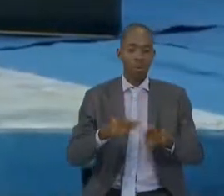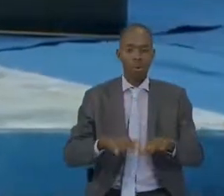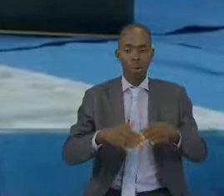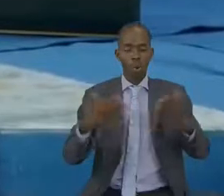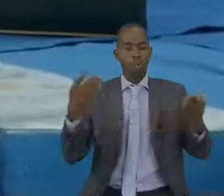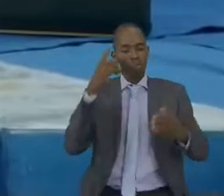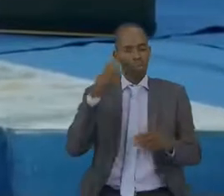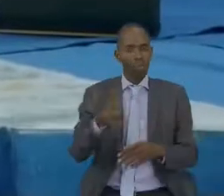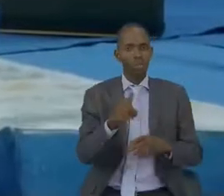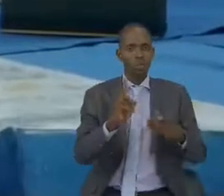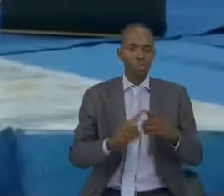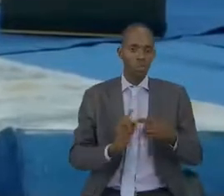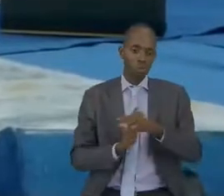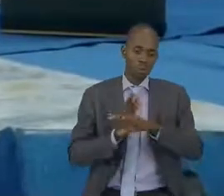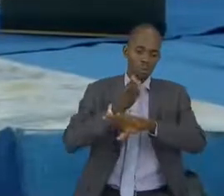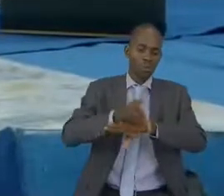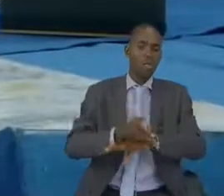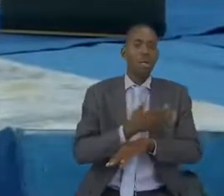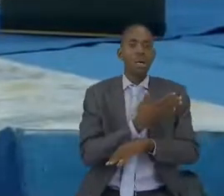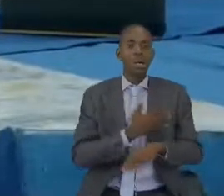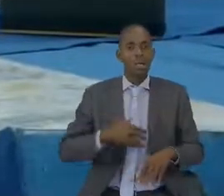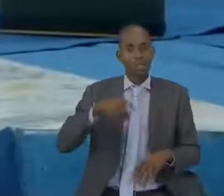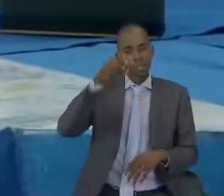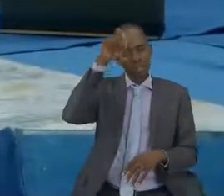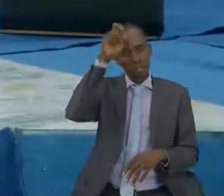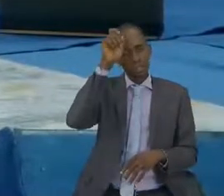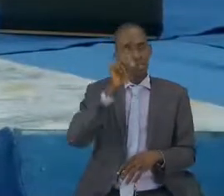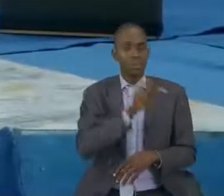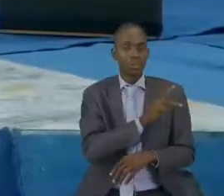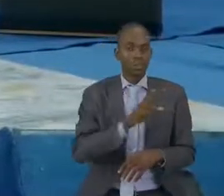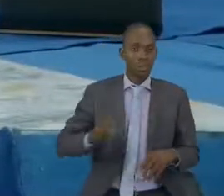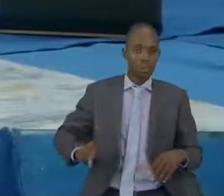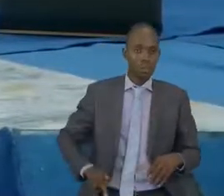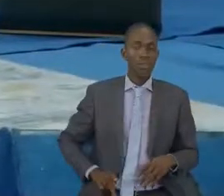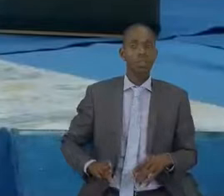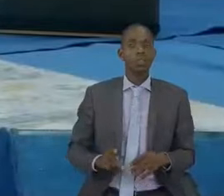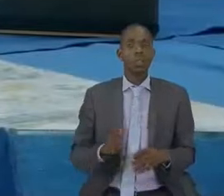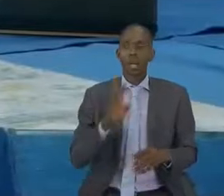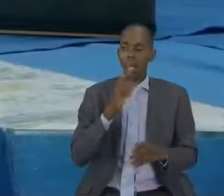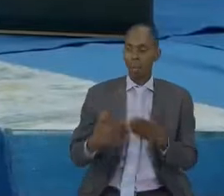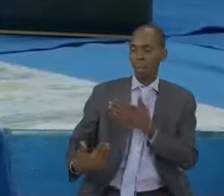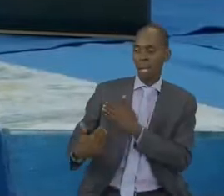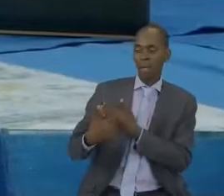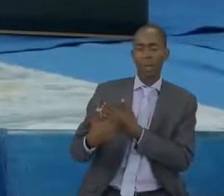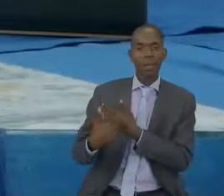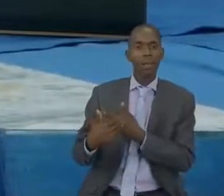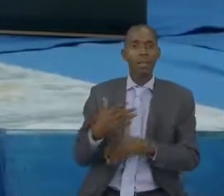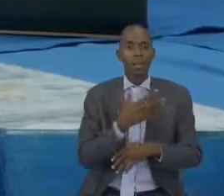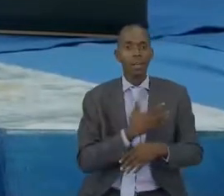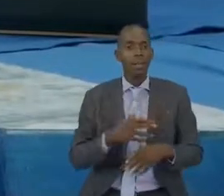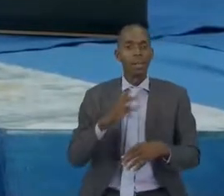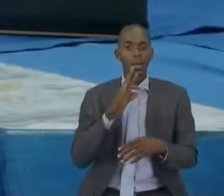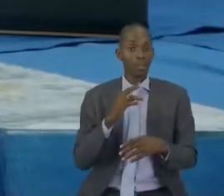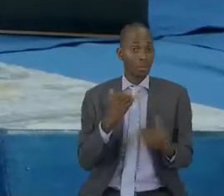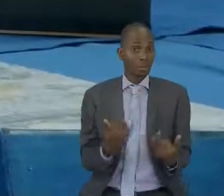traversé. Pharaon et ses chars étaient derrière eux. Maintenant, comme la